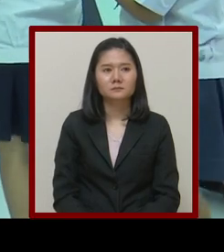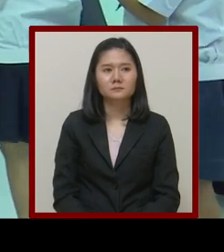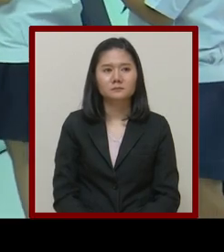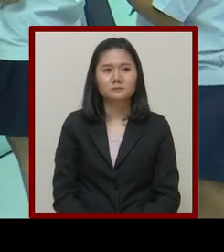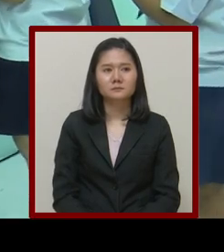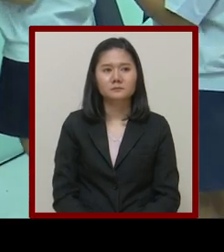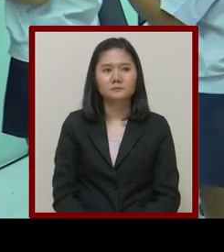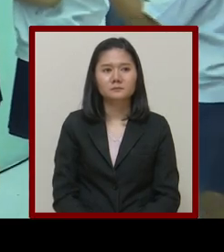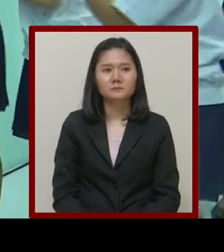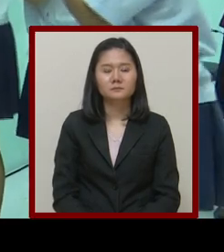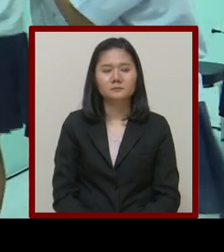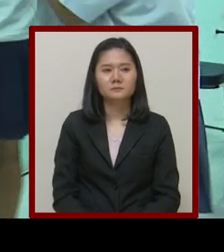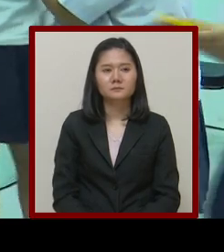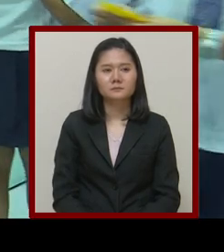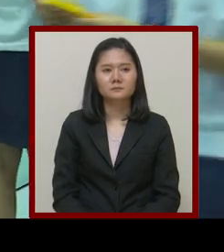ติดเลยค่ะ